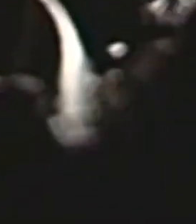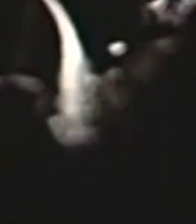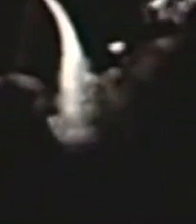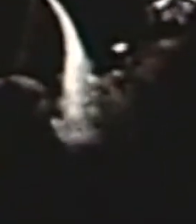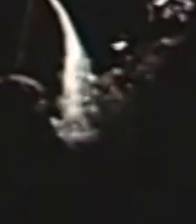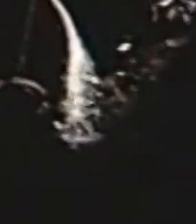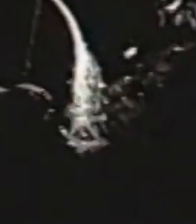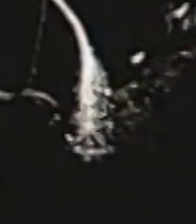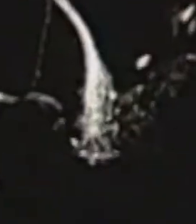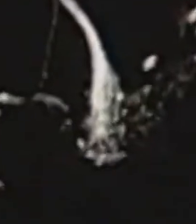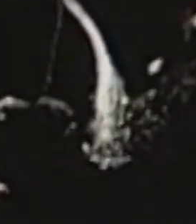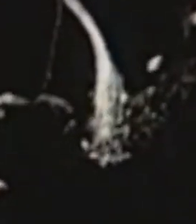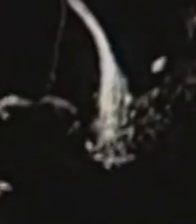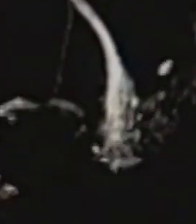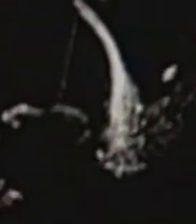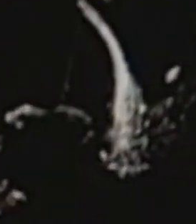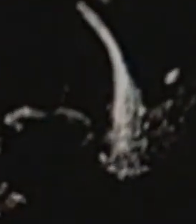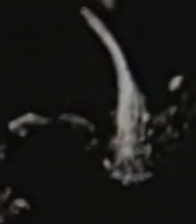저쪽에 이거 앉아도 될 건가?